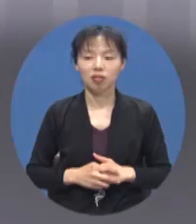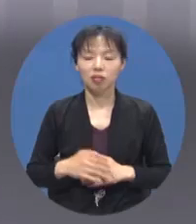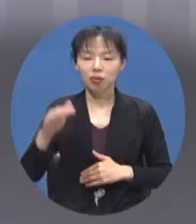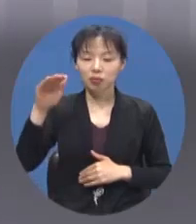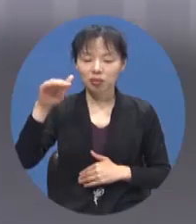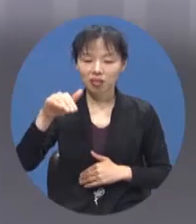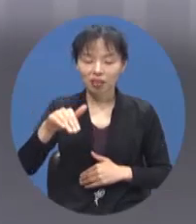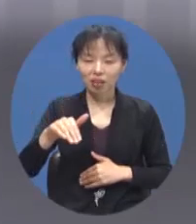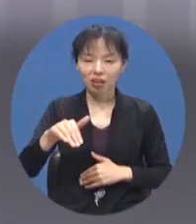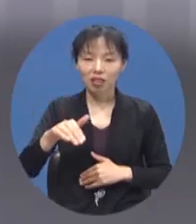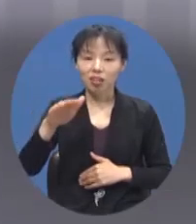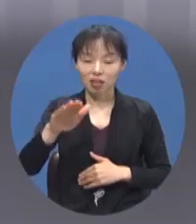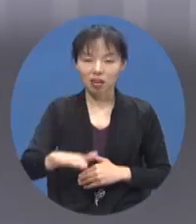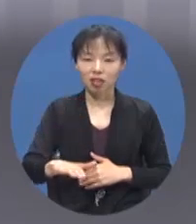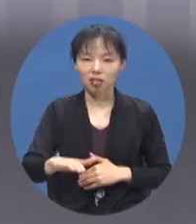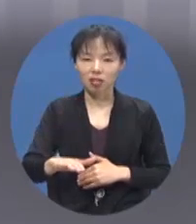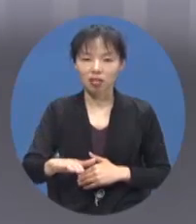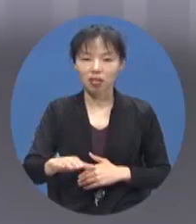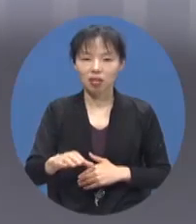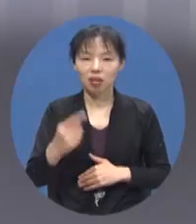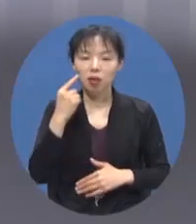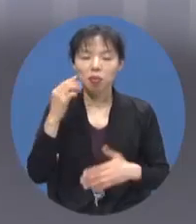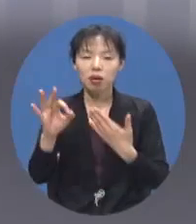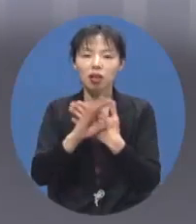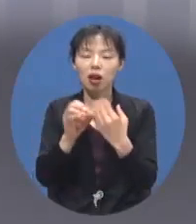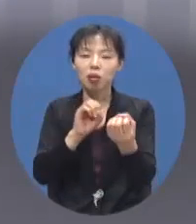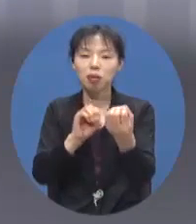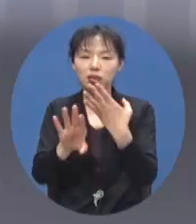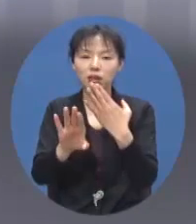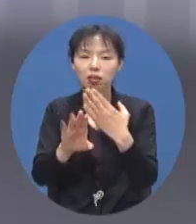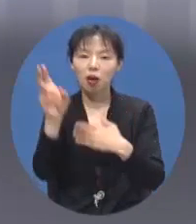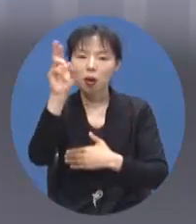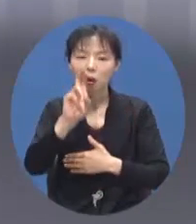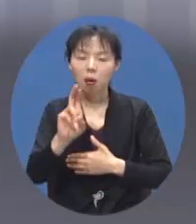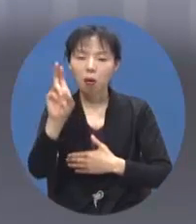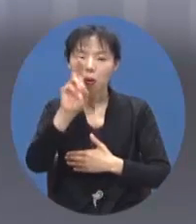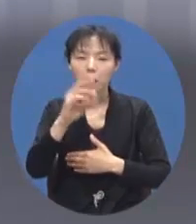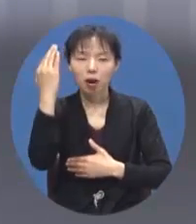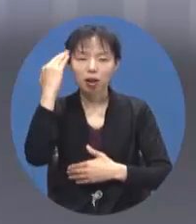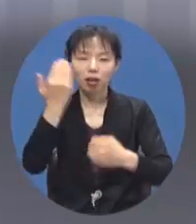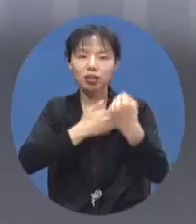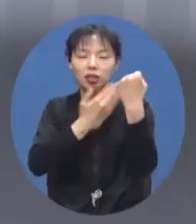내려갔죠? 만약 맞췄다면 당신은 음악 지능이 강점일 겁니다.